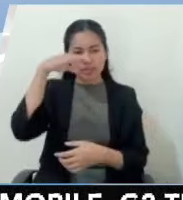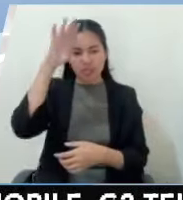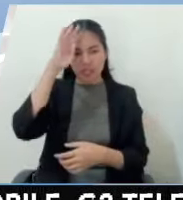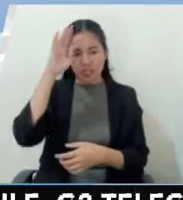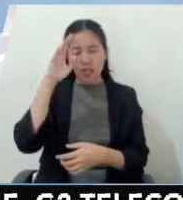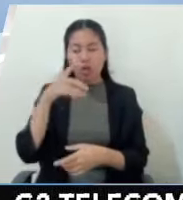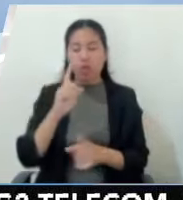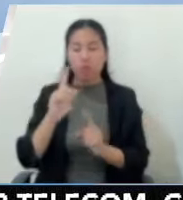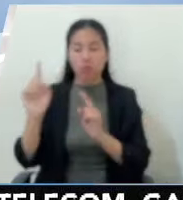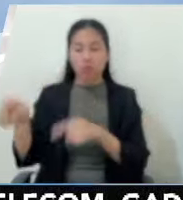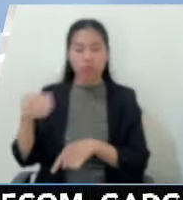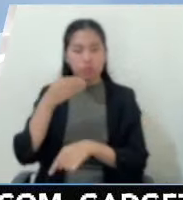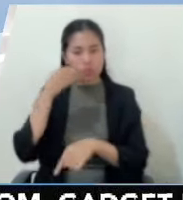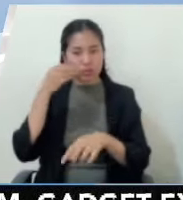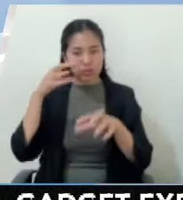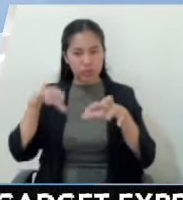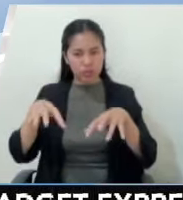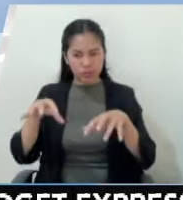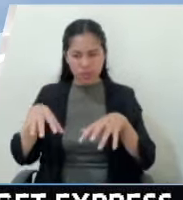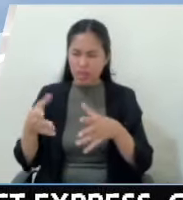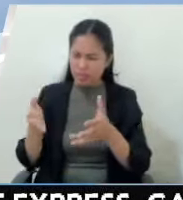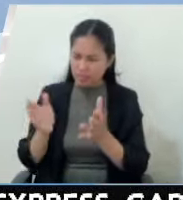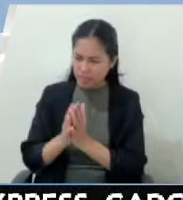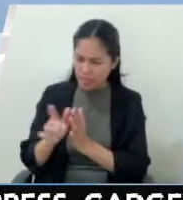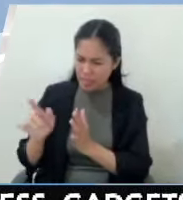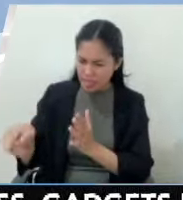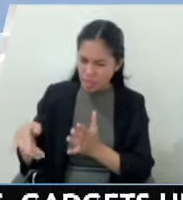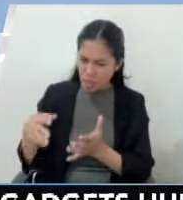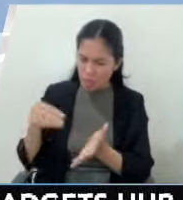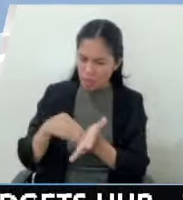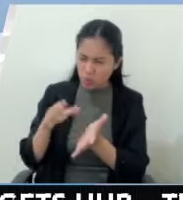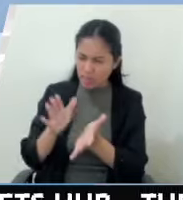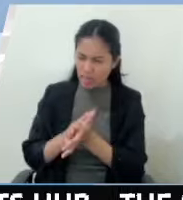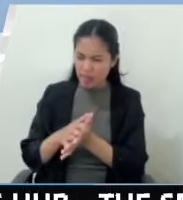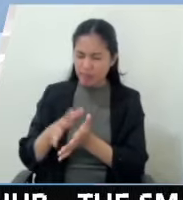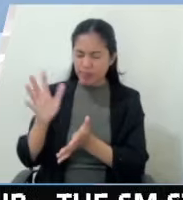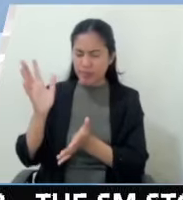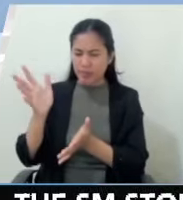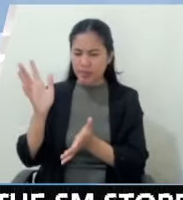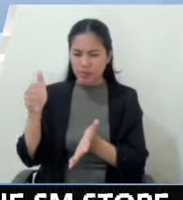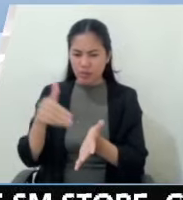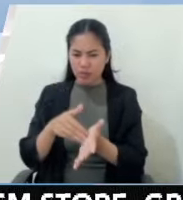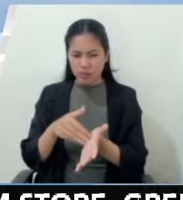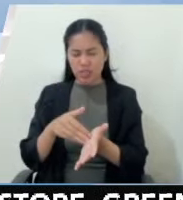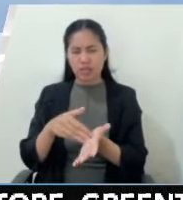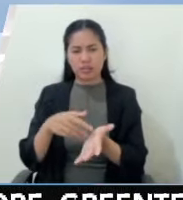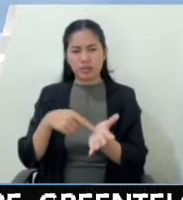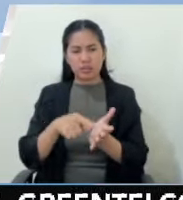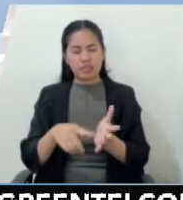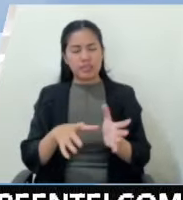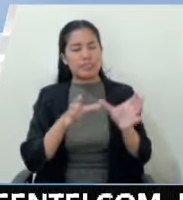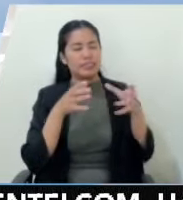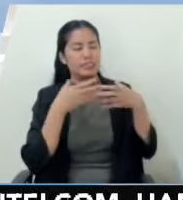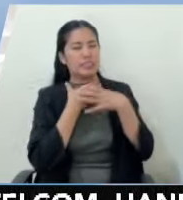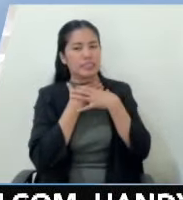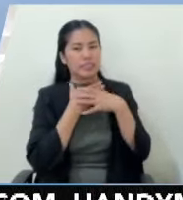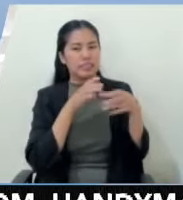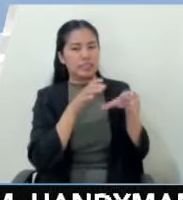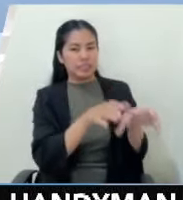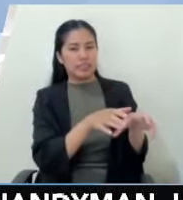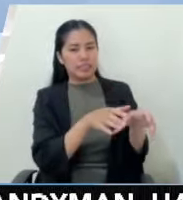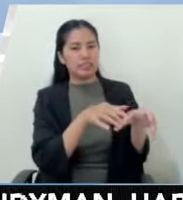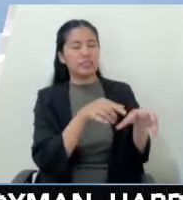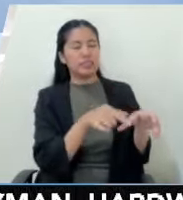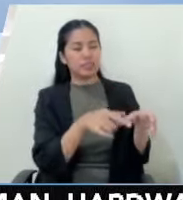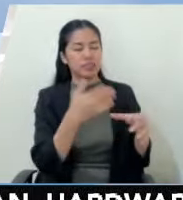ng utang na 50,000 pesos. Nagtalo sila at napatay sa sakalang biktima bago isinilid sa icebox. Tumakas